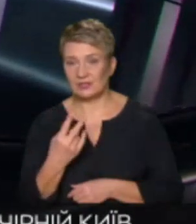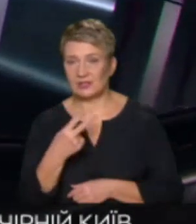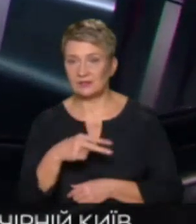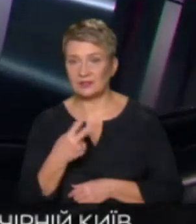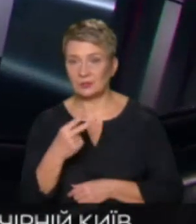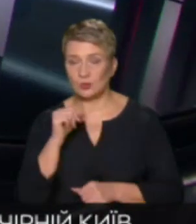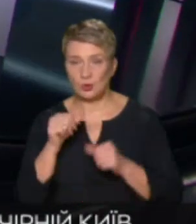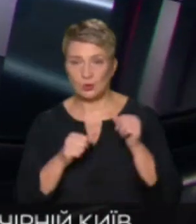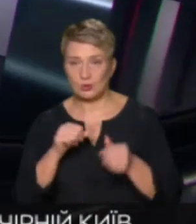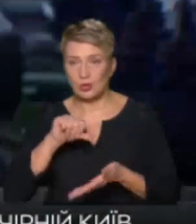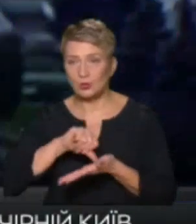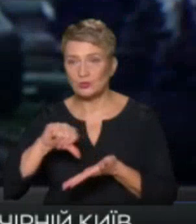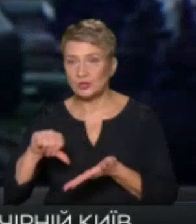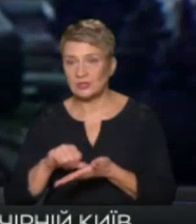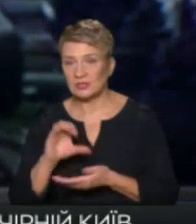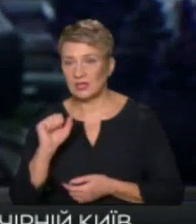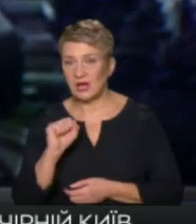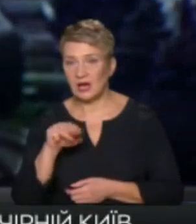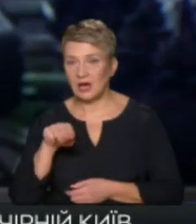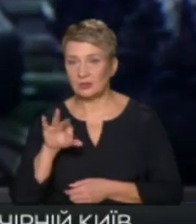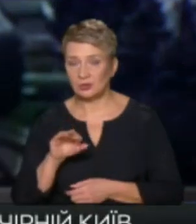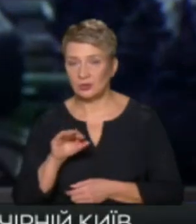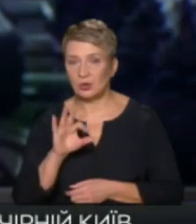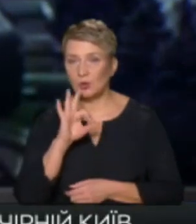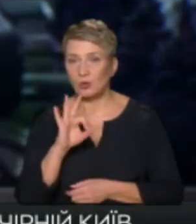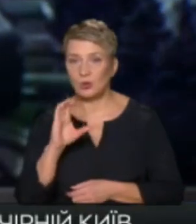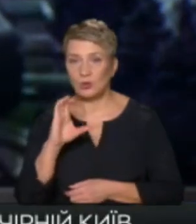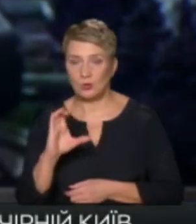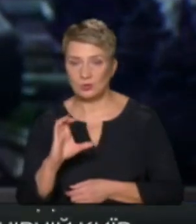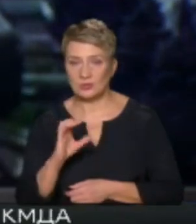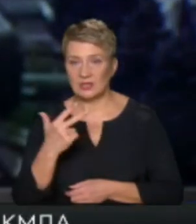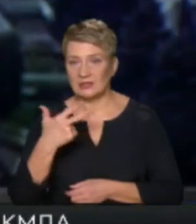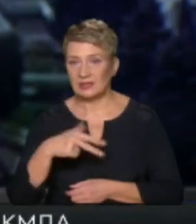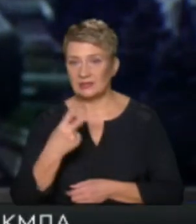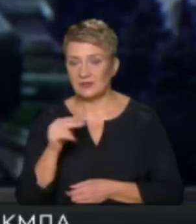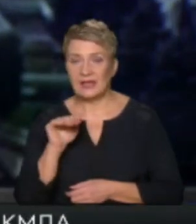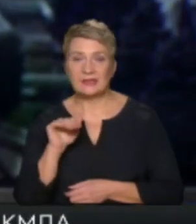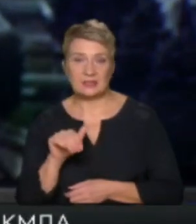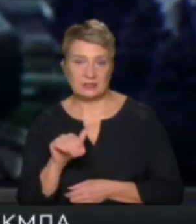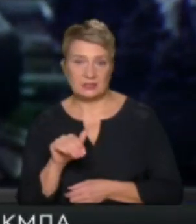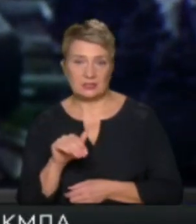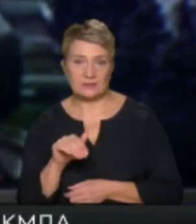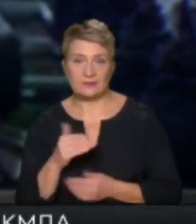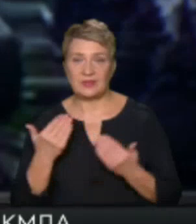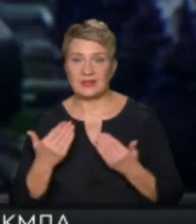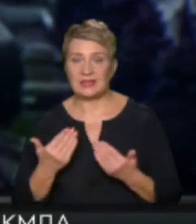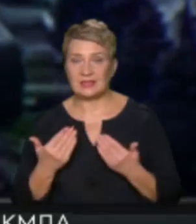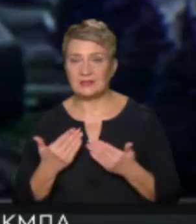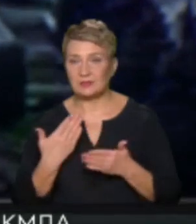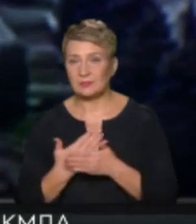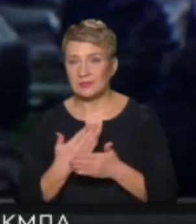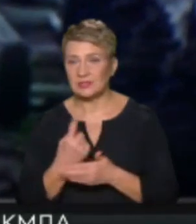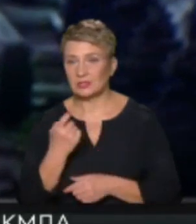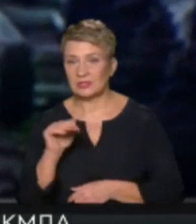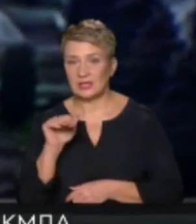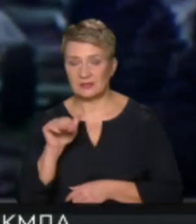24-22 року учасників АТО ООС, тобто це теж ветерани, 32 тисячі. На сьогодні близько 100